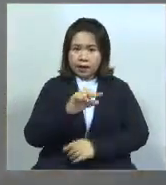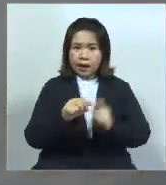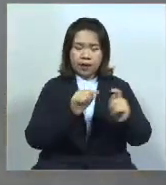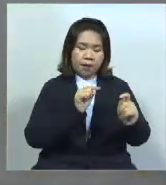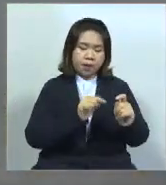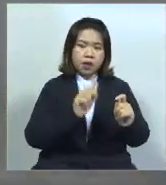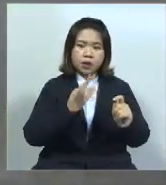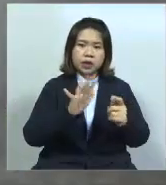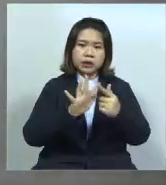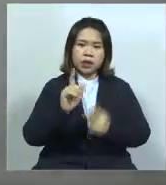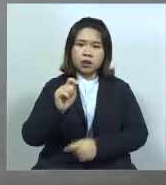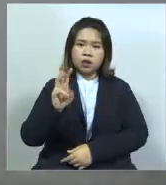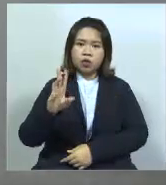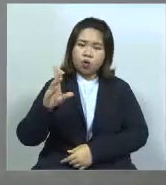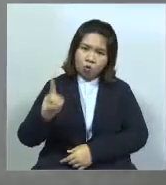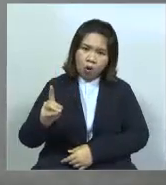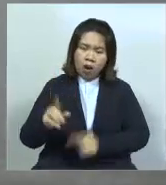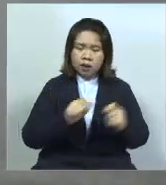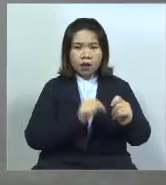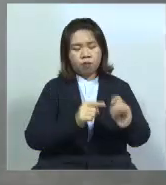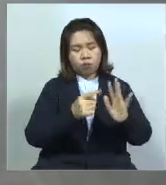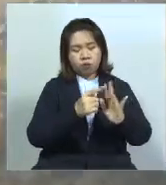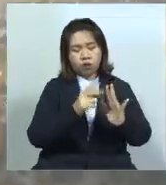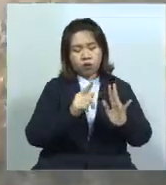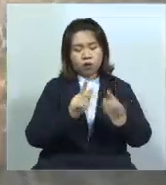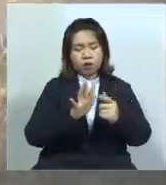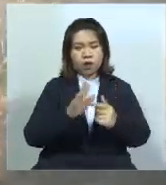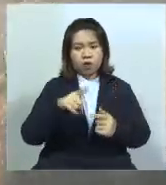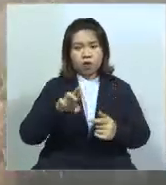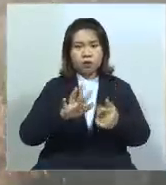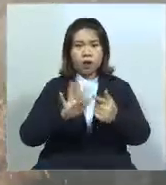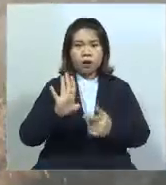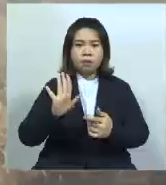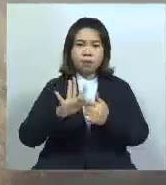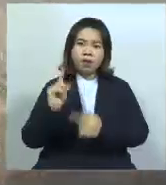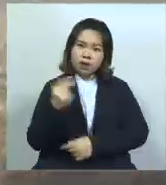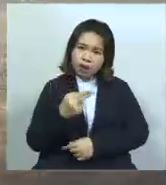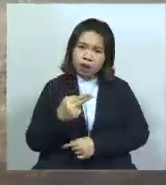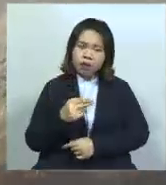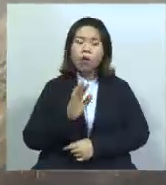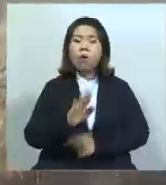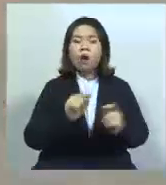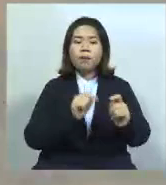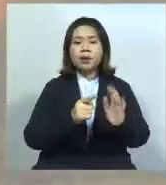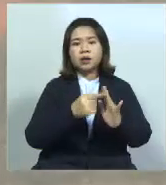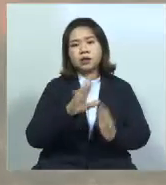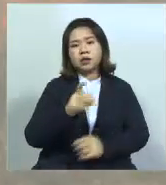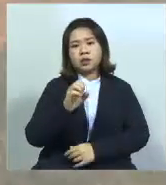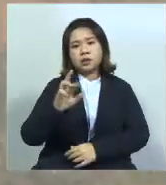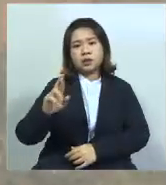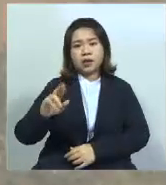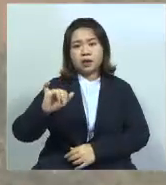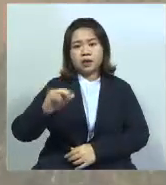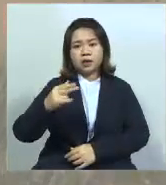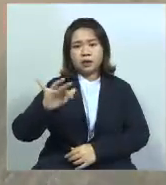านพื้นที่ตำบลแม่เจ้าอยู่หัวและตำบลเขาพระบาทอำเภอเชียนใหญ่ที่ยังคงมีไฟลุกไหม้แต่ว่าเจ้าหน้าที่ก็สามารถ